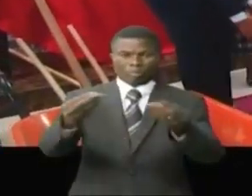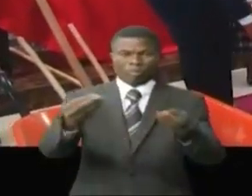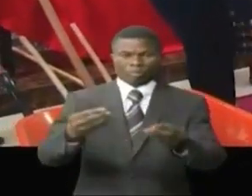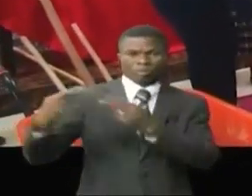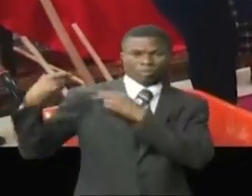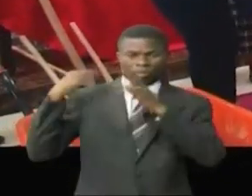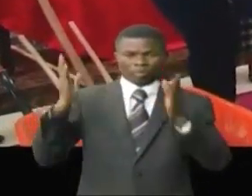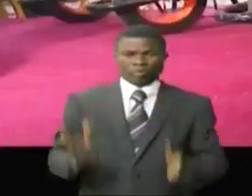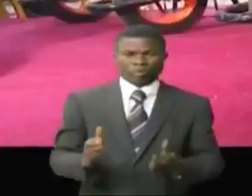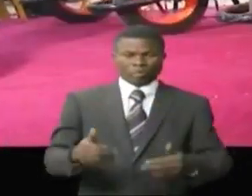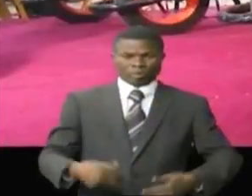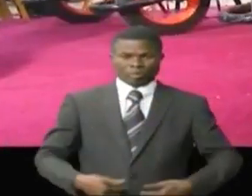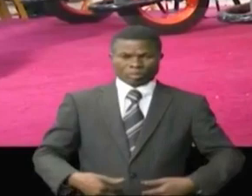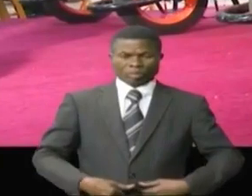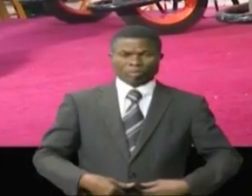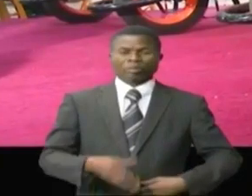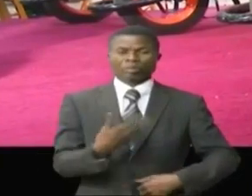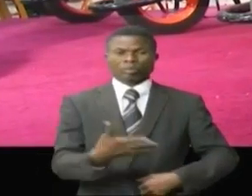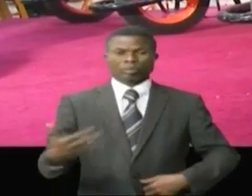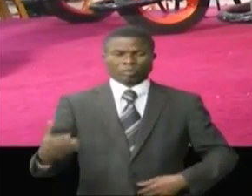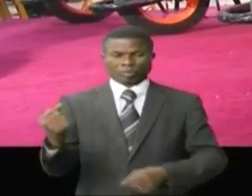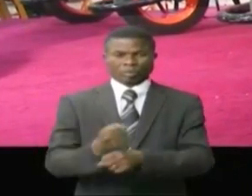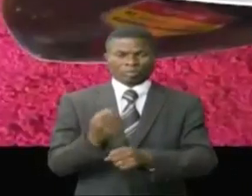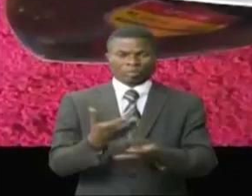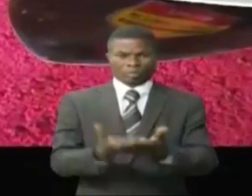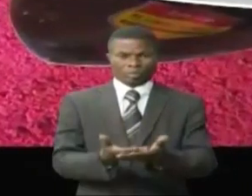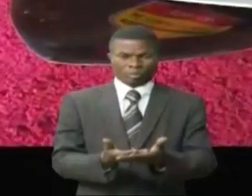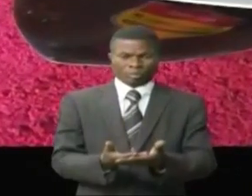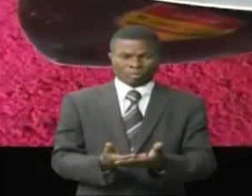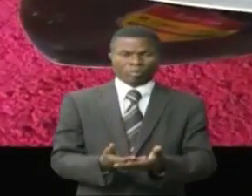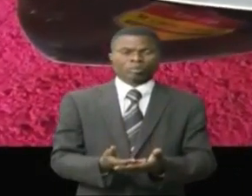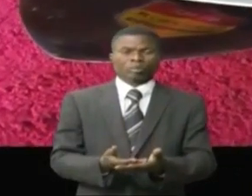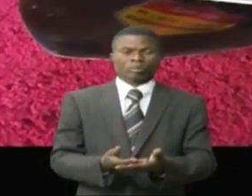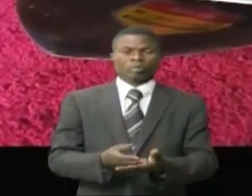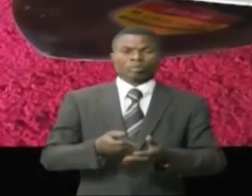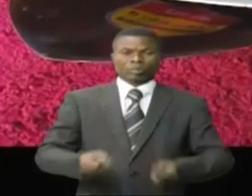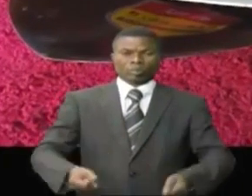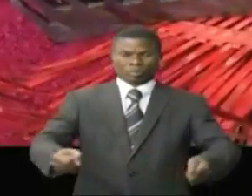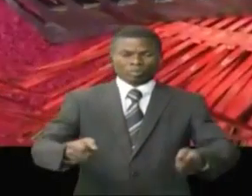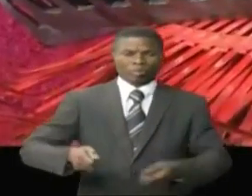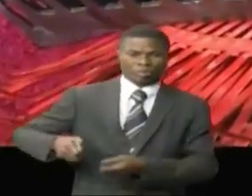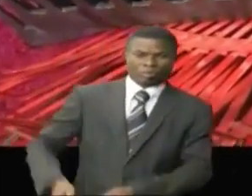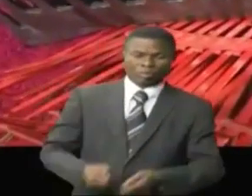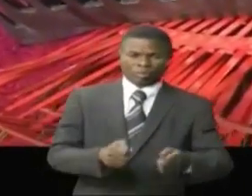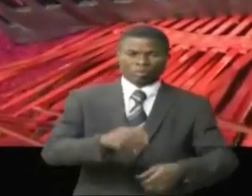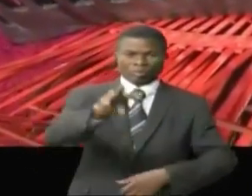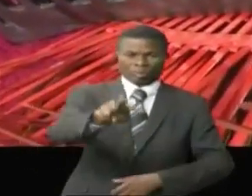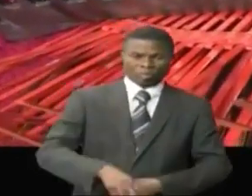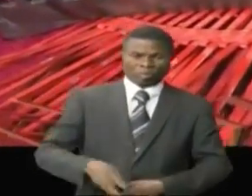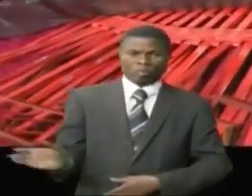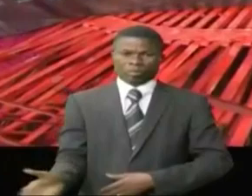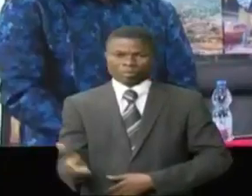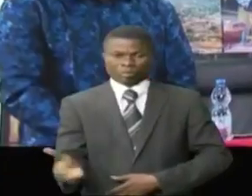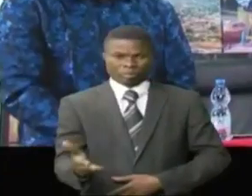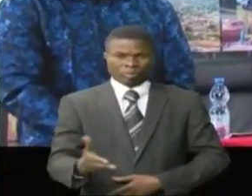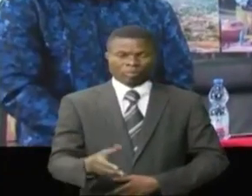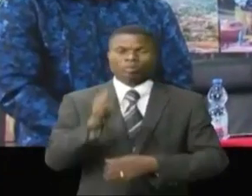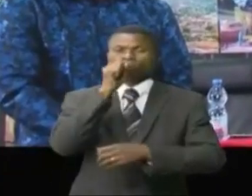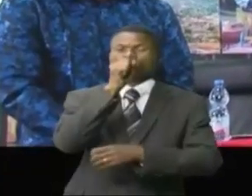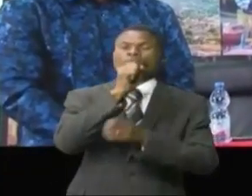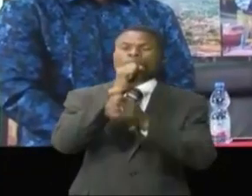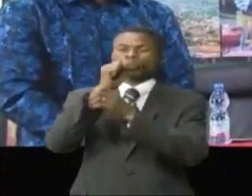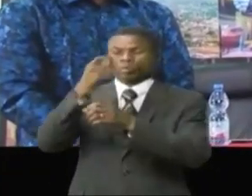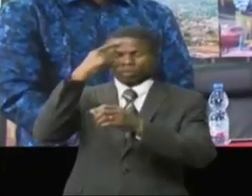responsables de jeunes les outils de travail, au nombre desquels des brouettes, bêches râteaux, balais et des mégaphones pour